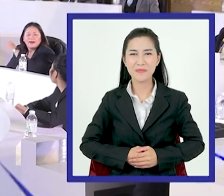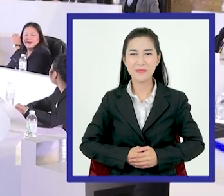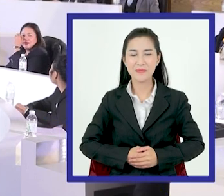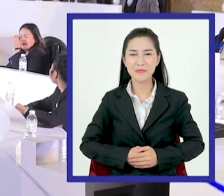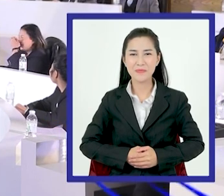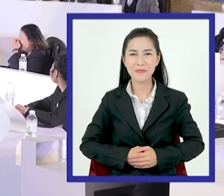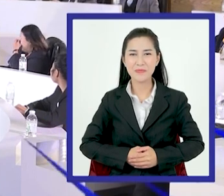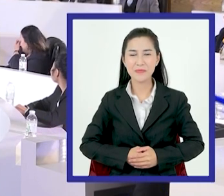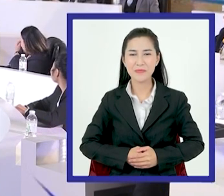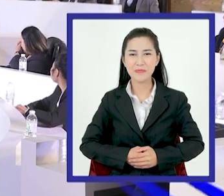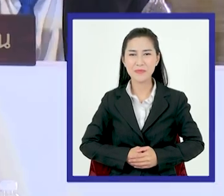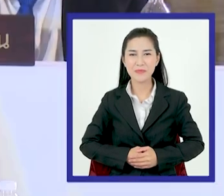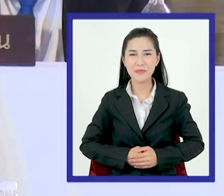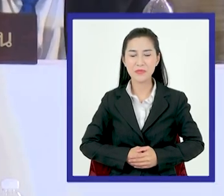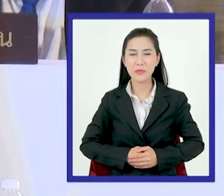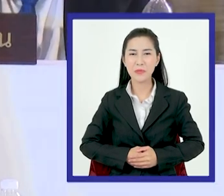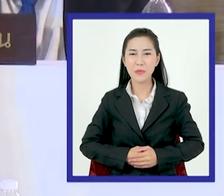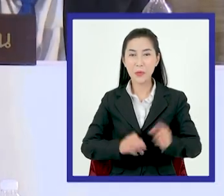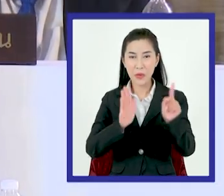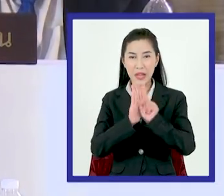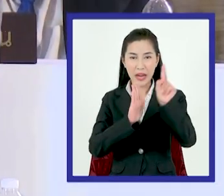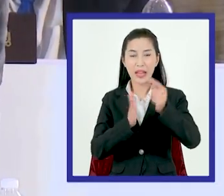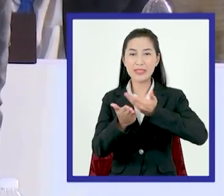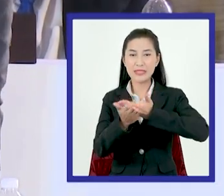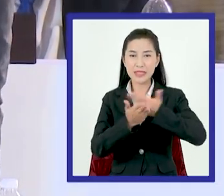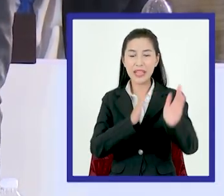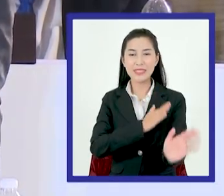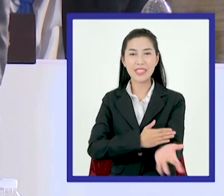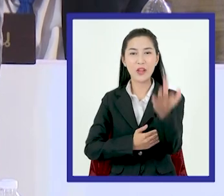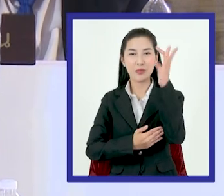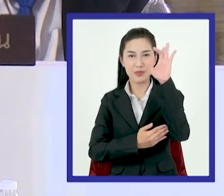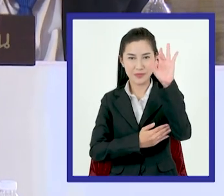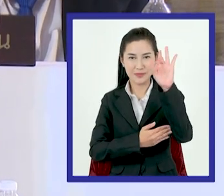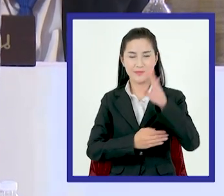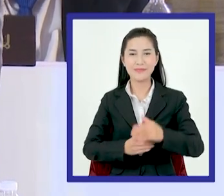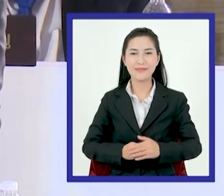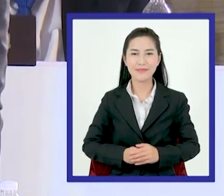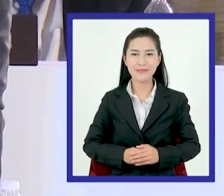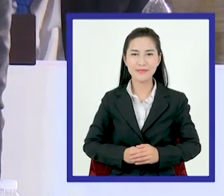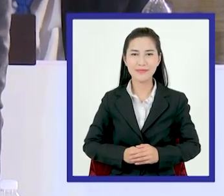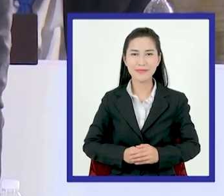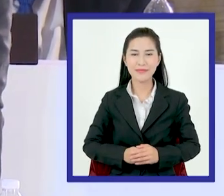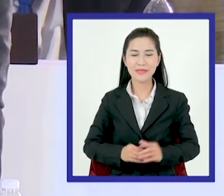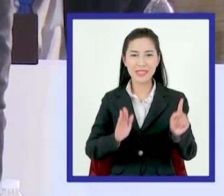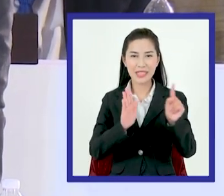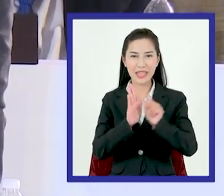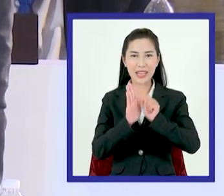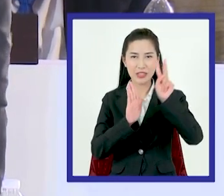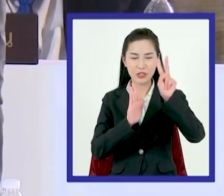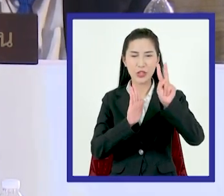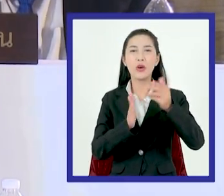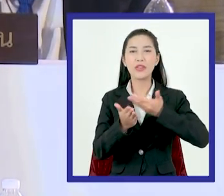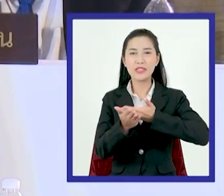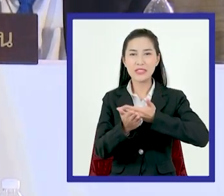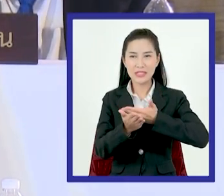โดยรอบแรกเนี่ยนะครับเราจะจ่าย8โมงเช้าครับและรอบที่2เราจะจ่าย6โมงเย็